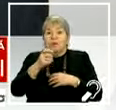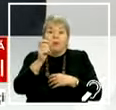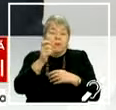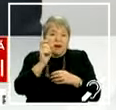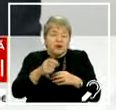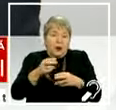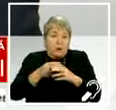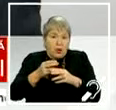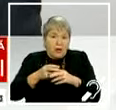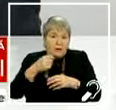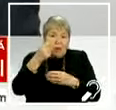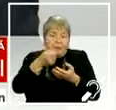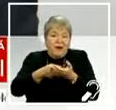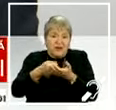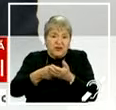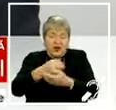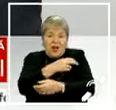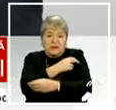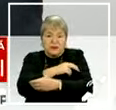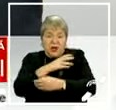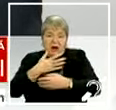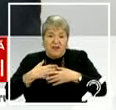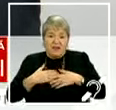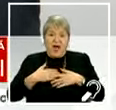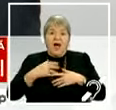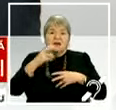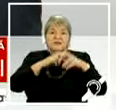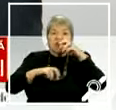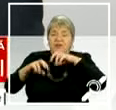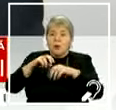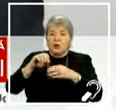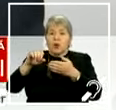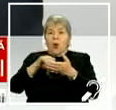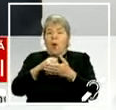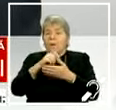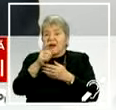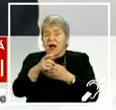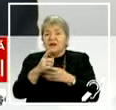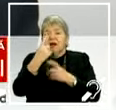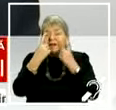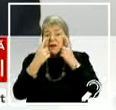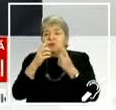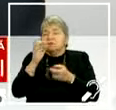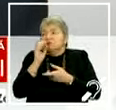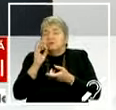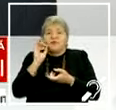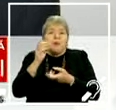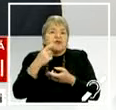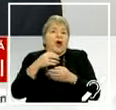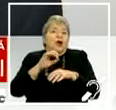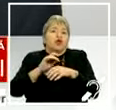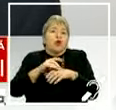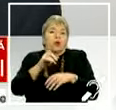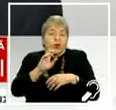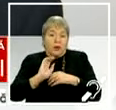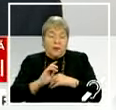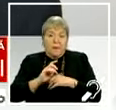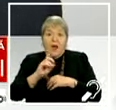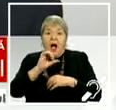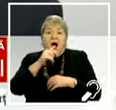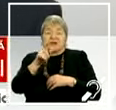spital faptul că vrea să fie consultat sau operat sau investigat de un anumit medic. Dar asta nu înseamnă că